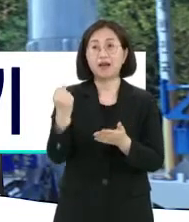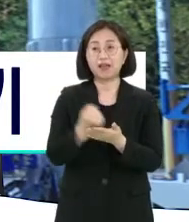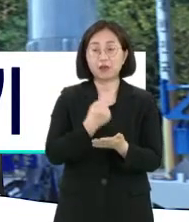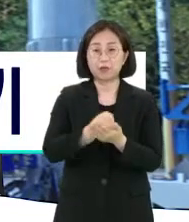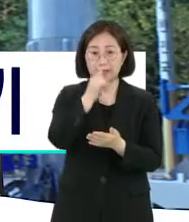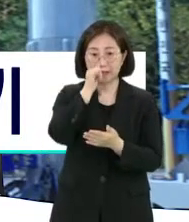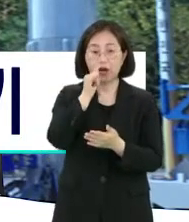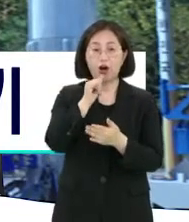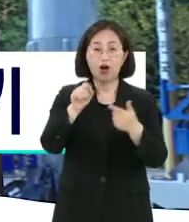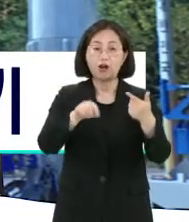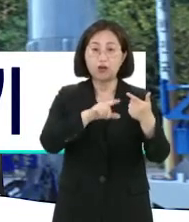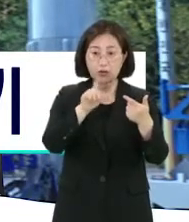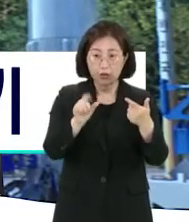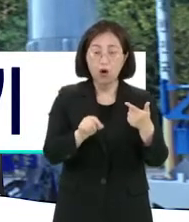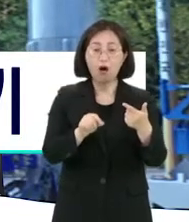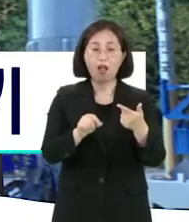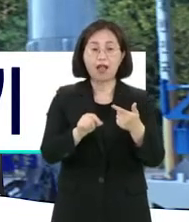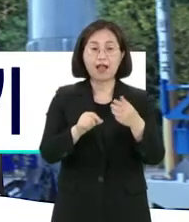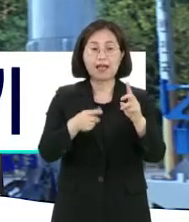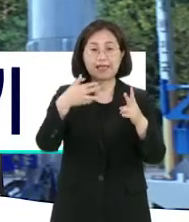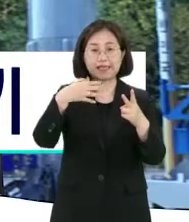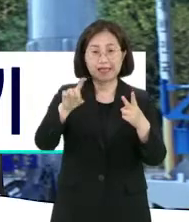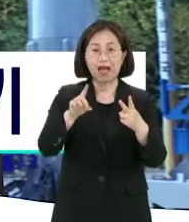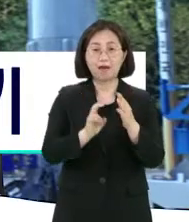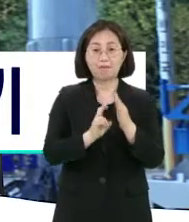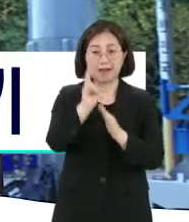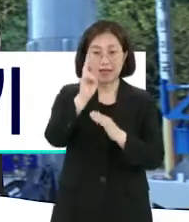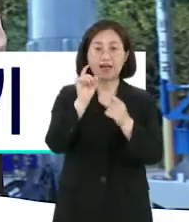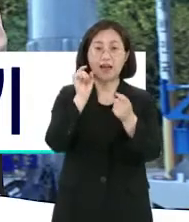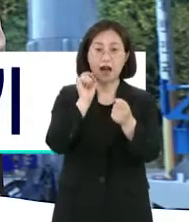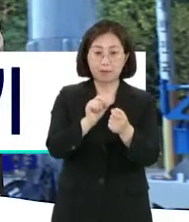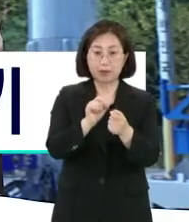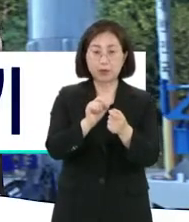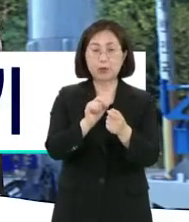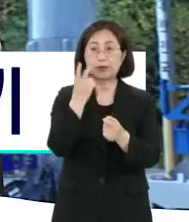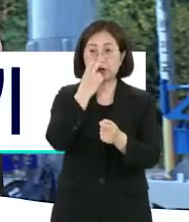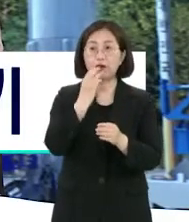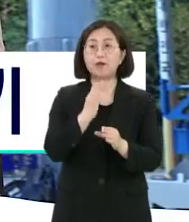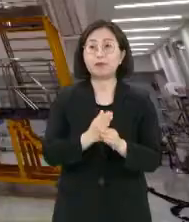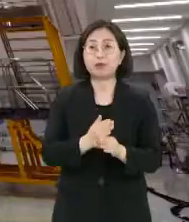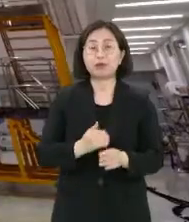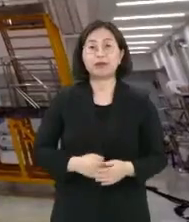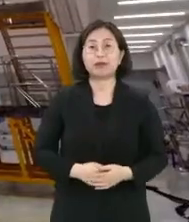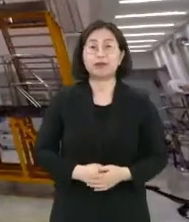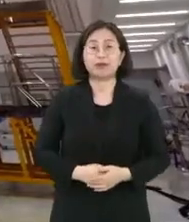2차 발사를 앞두고 최종 조립과 점검에 한창입니다. 김건교 기자입니다.